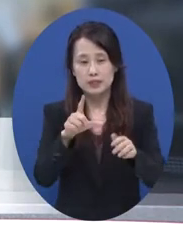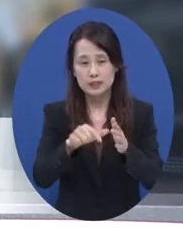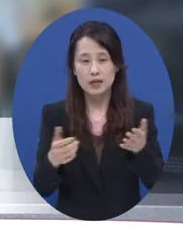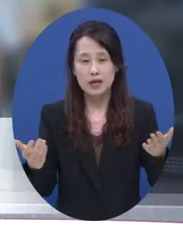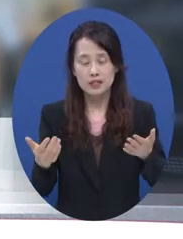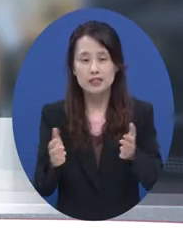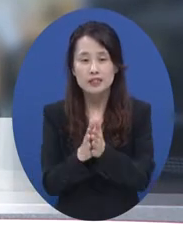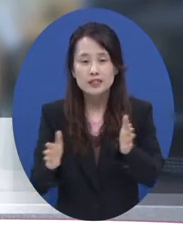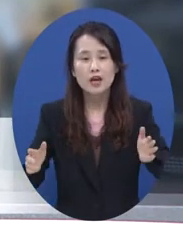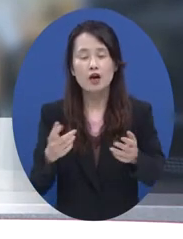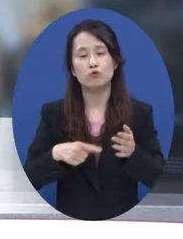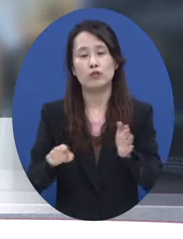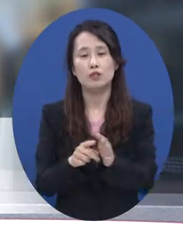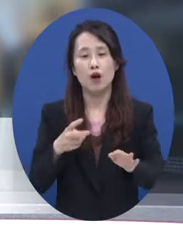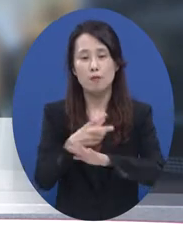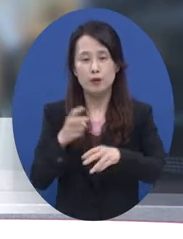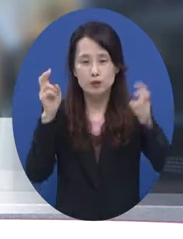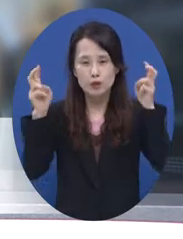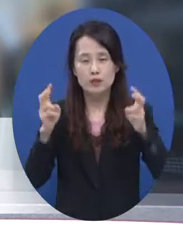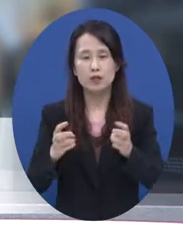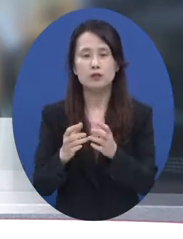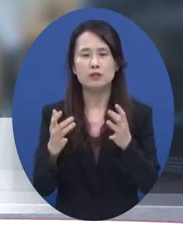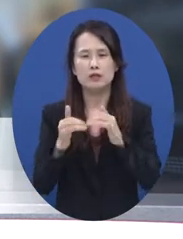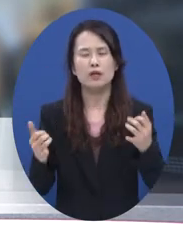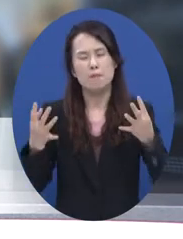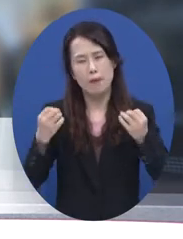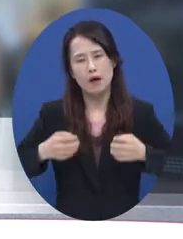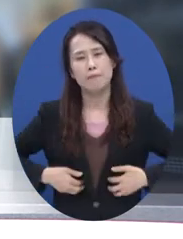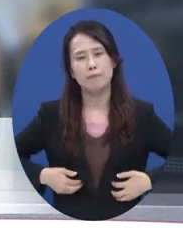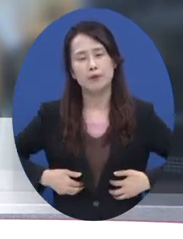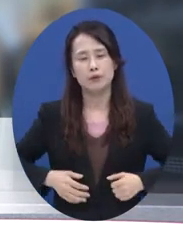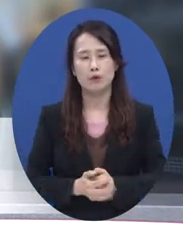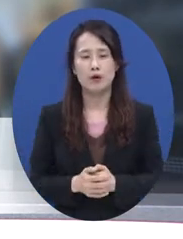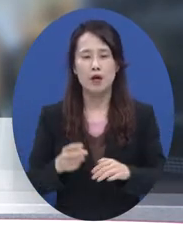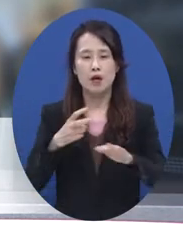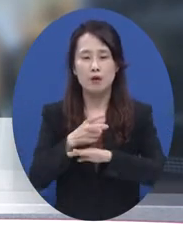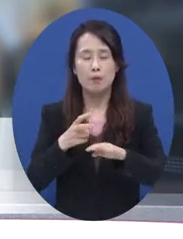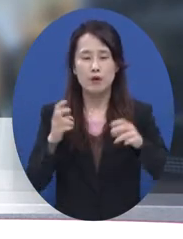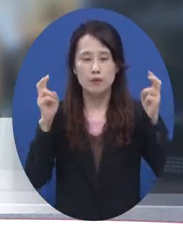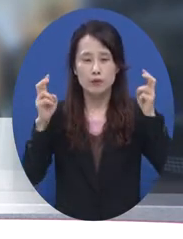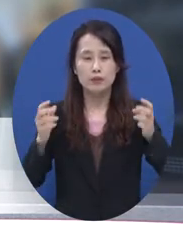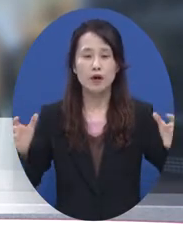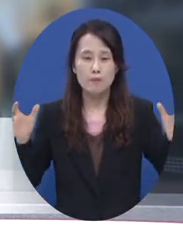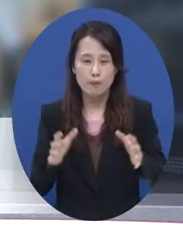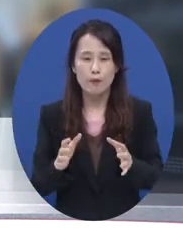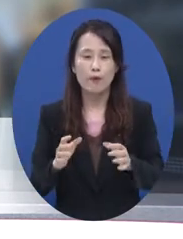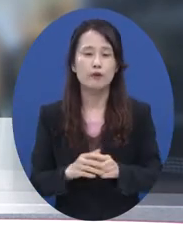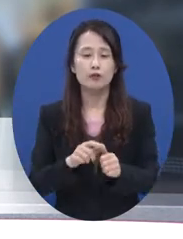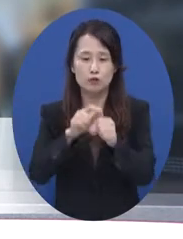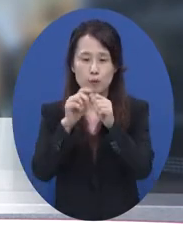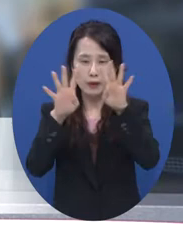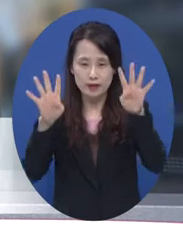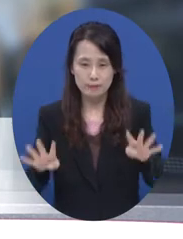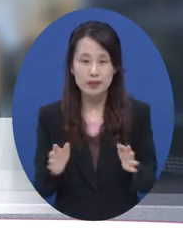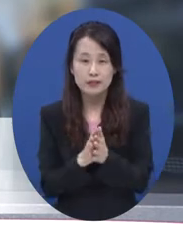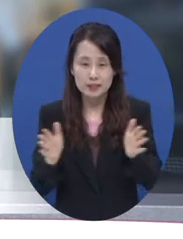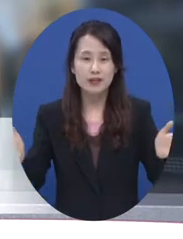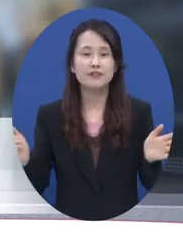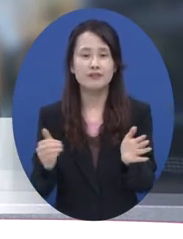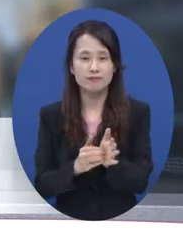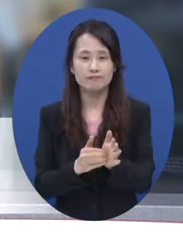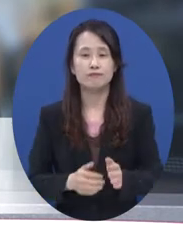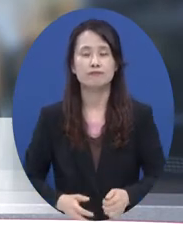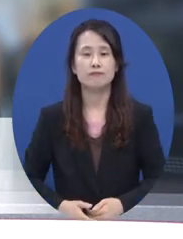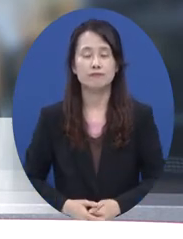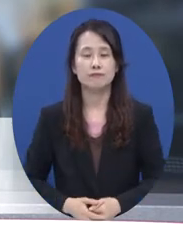시행하기 위해 벗어 께는 대규모 인력이 필요 한데요 경기도 벌써 채 들이 모여 채용박람회 를 열었습니다 경기북부